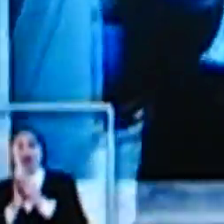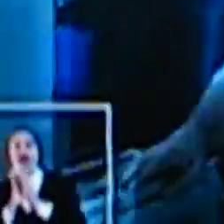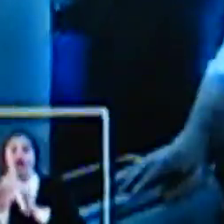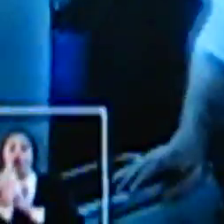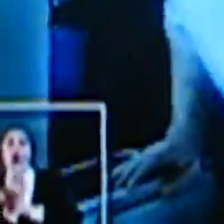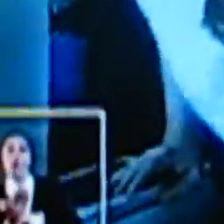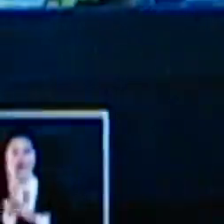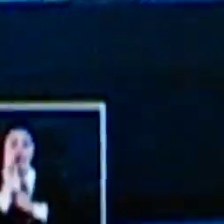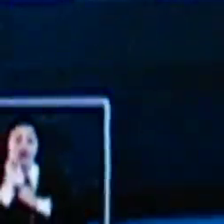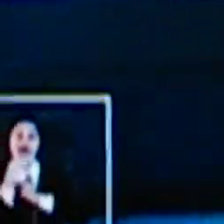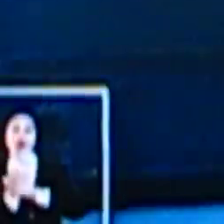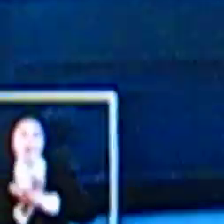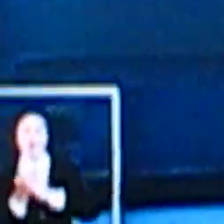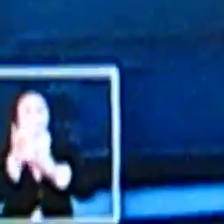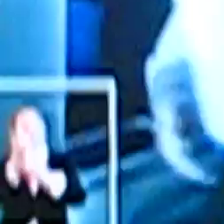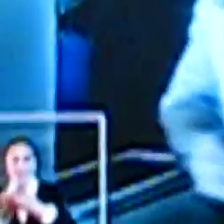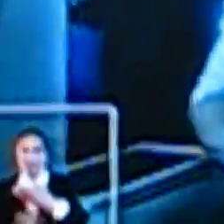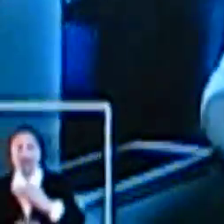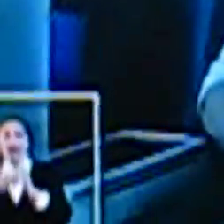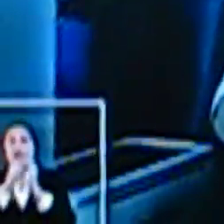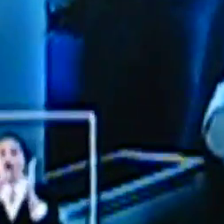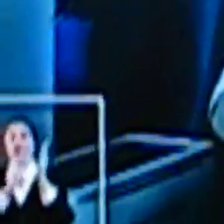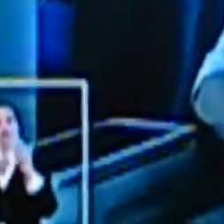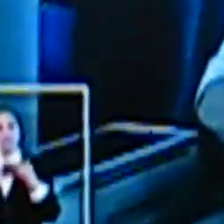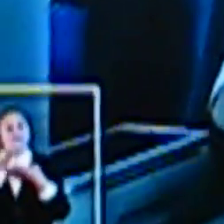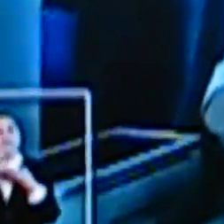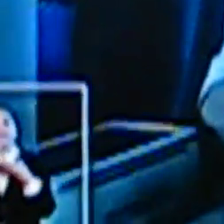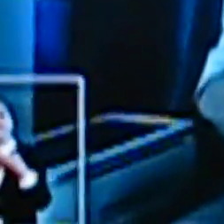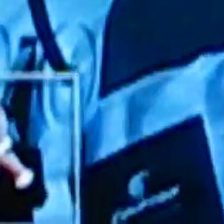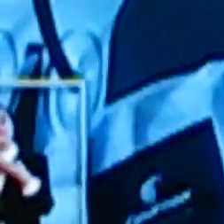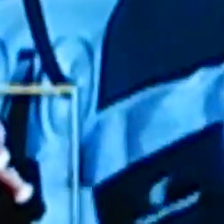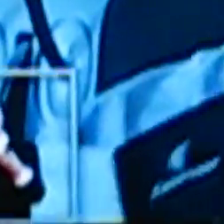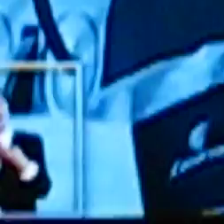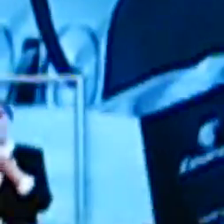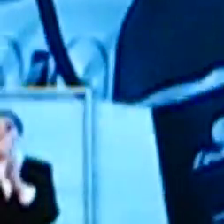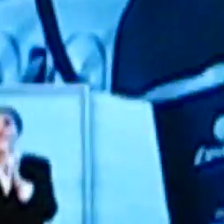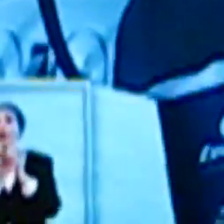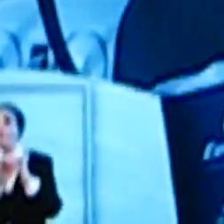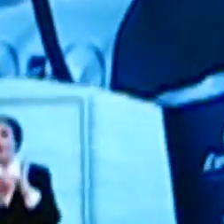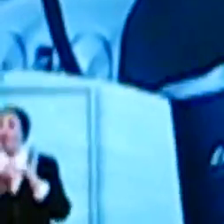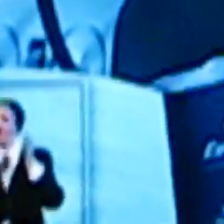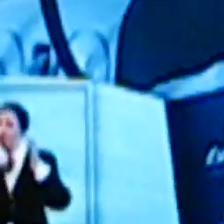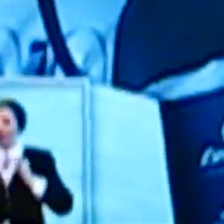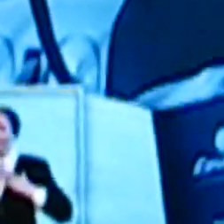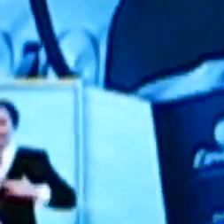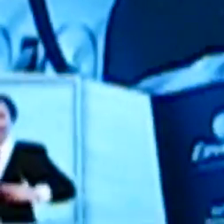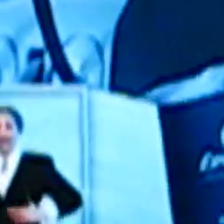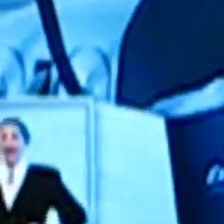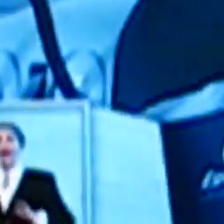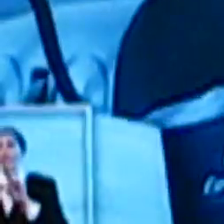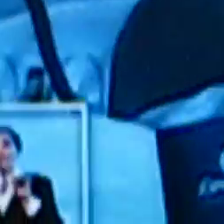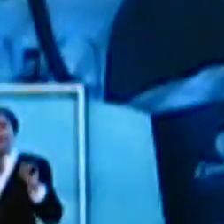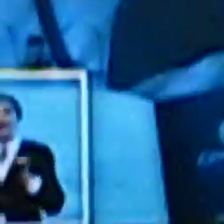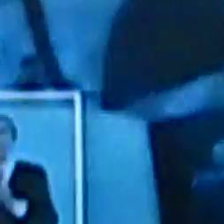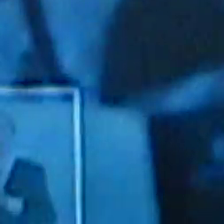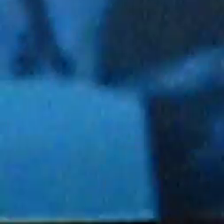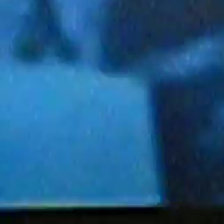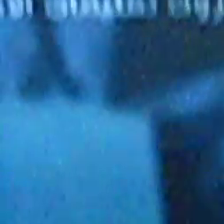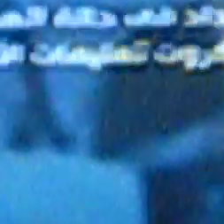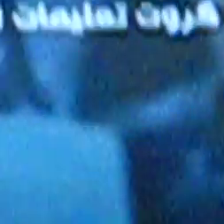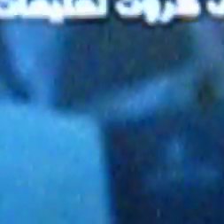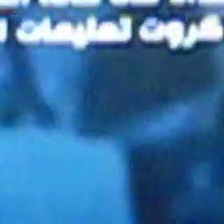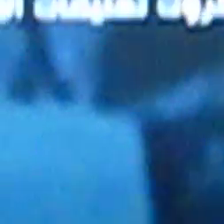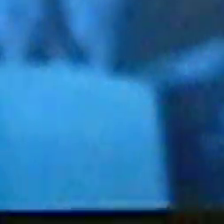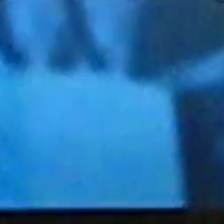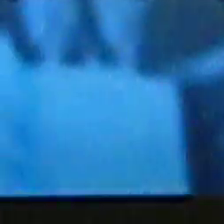تعليمات الأمان الموجودة بجيب المقعد الذي أمامكم، حيث إن بها تعليمات الأمان الخاصة بالطائرة.